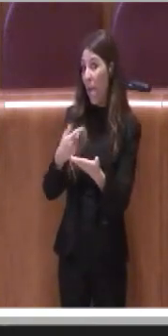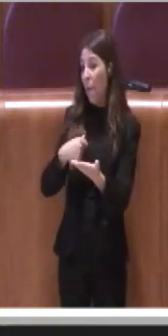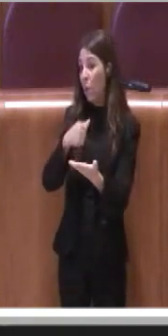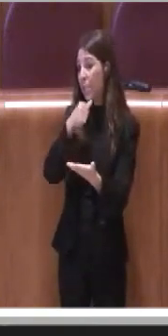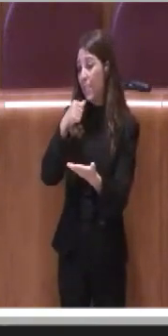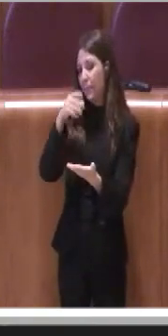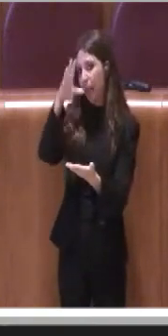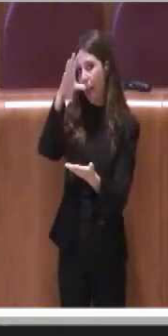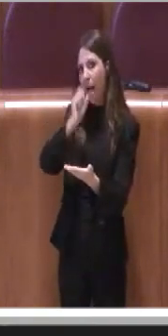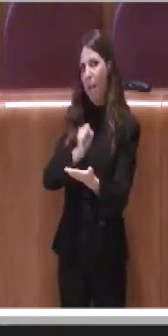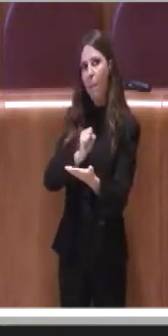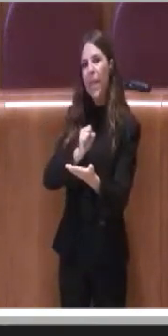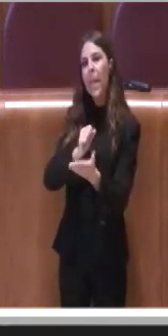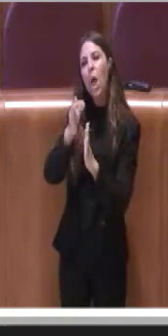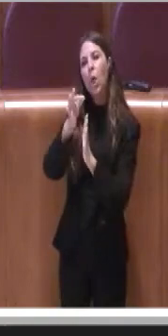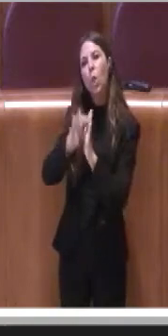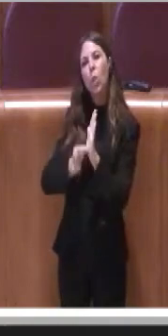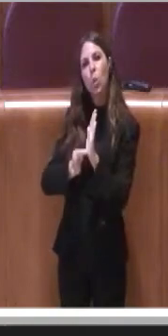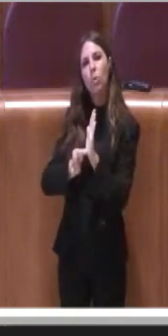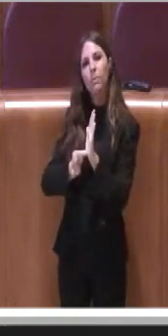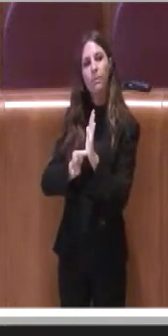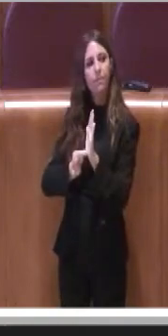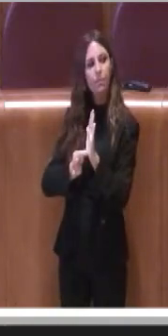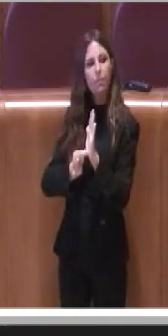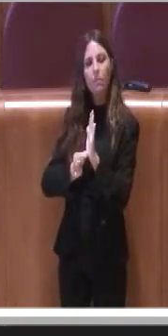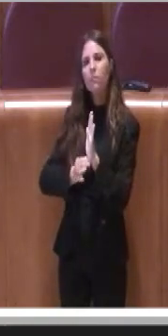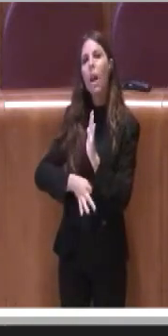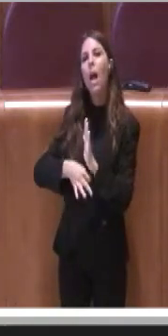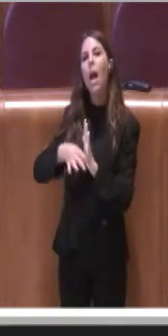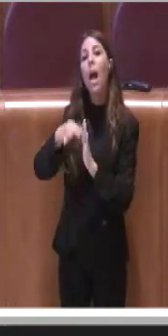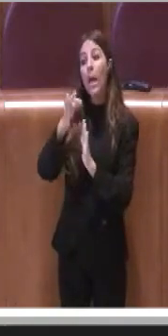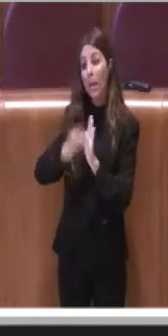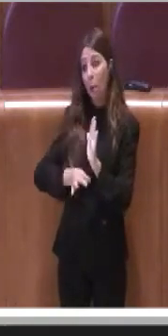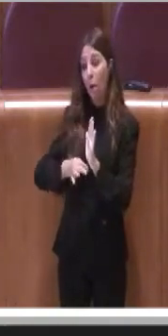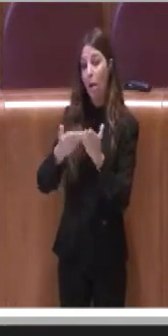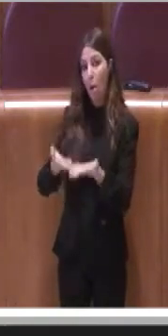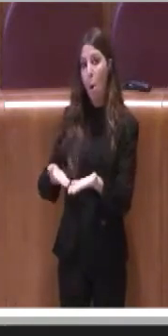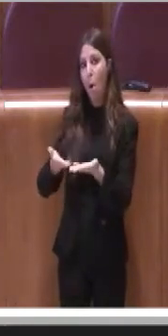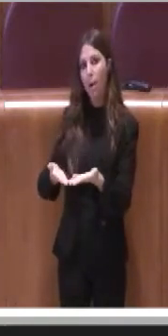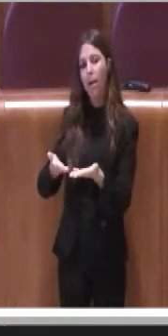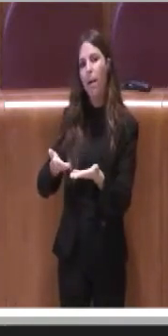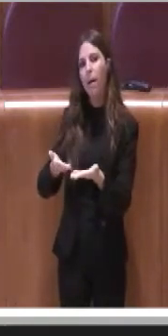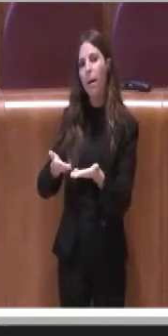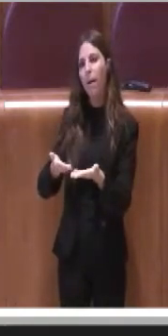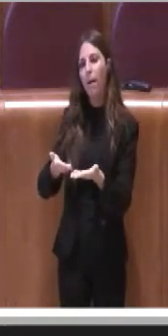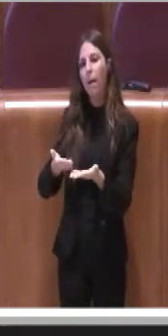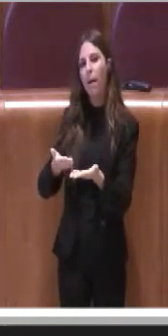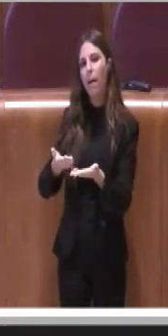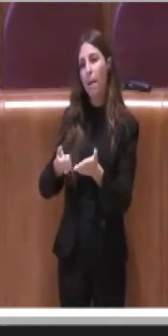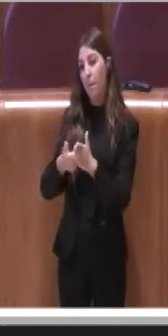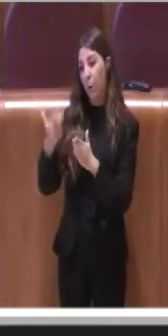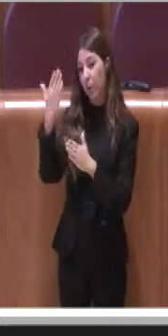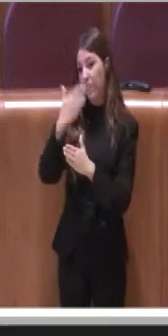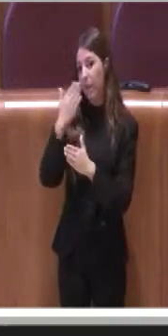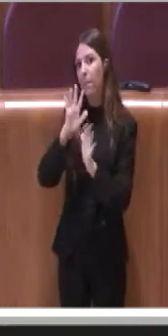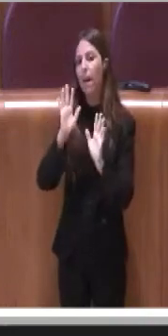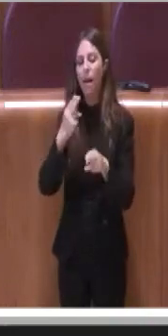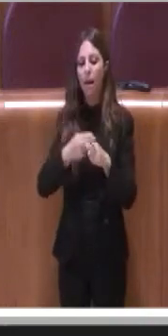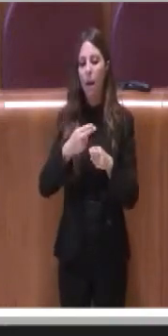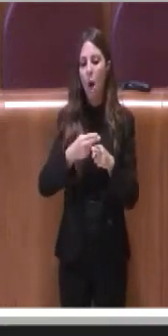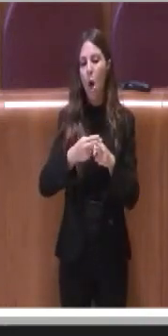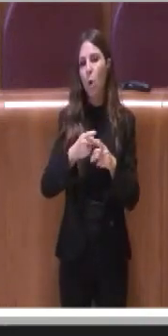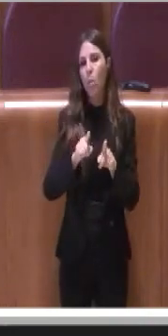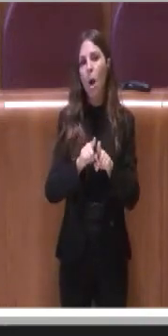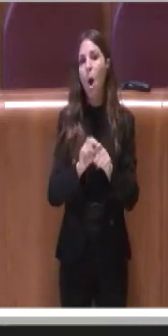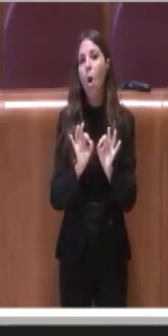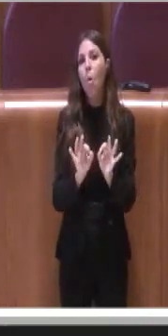comprendere quale fosse la normativa, o meglio la regolamentazione attuale, per non sbagliare. Ma ecco, Roma ha chiuso il suo